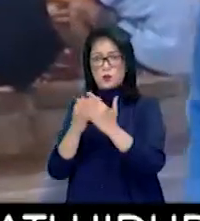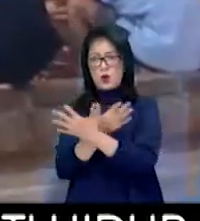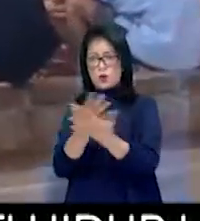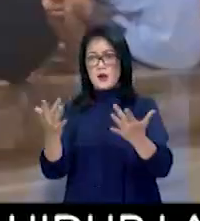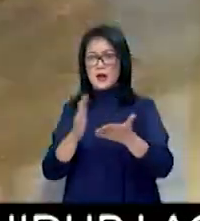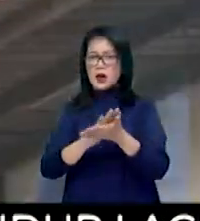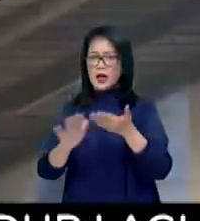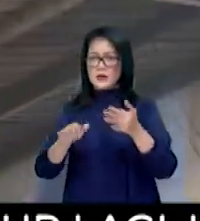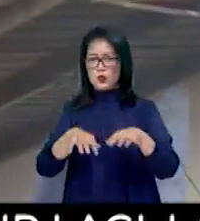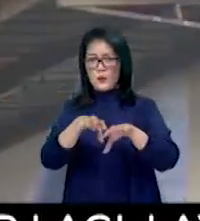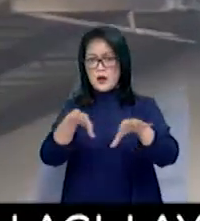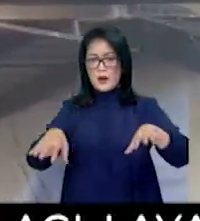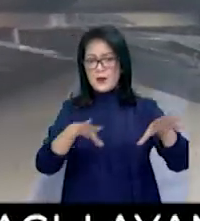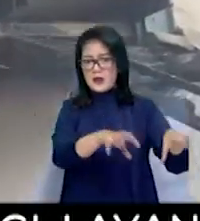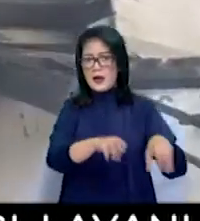evakuasi barang-barang